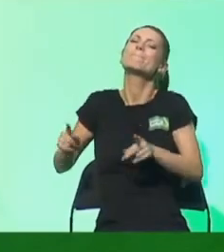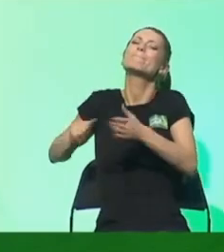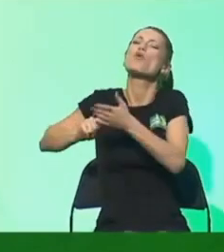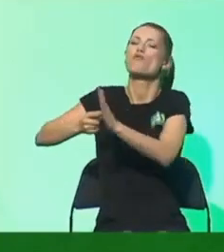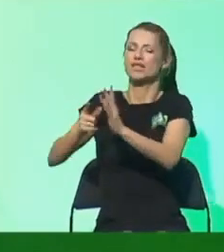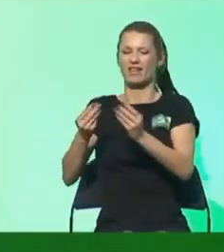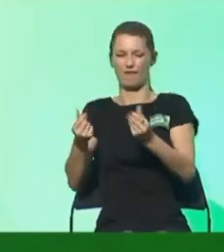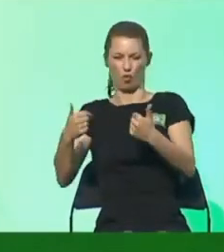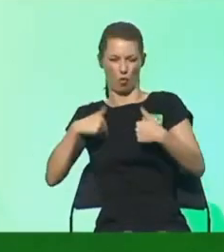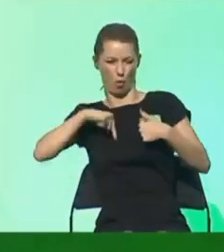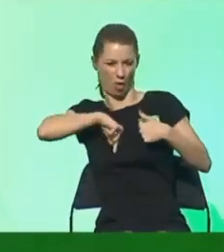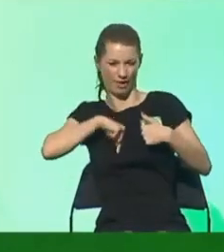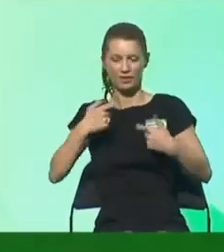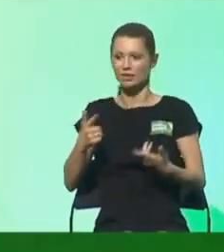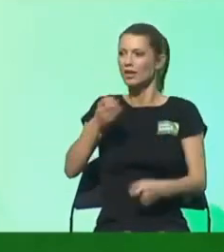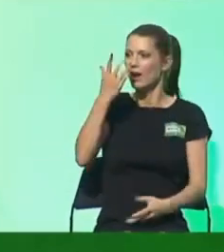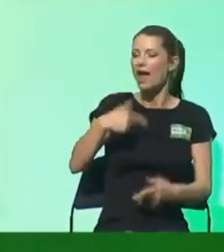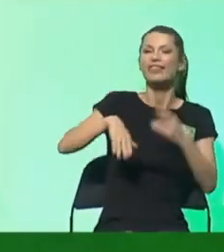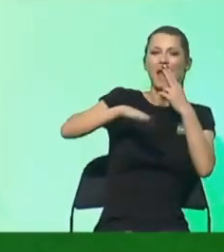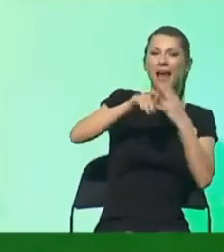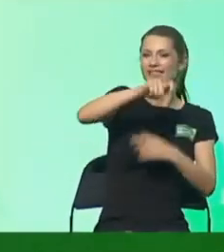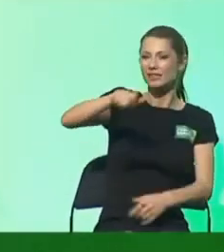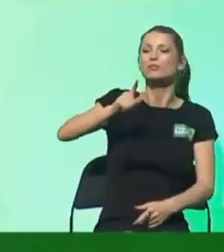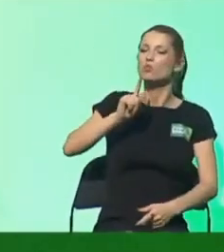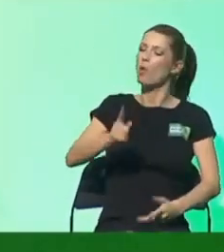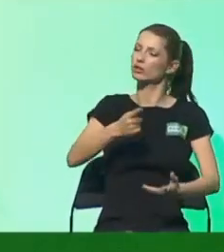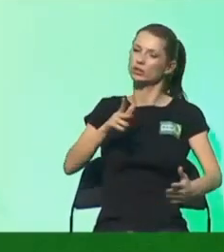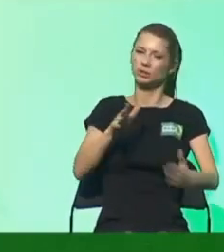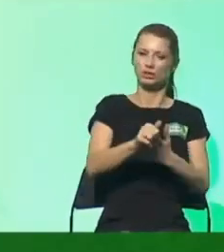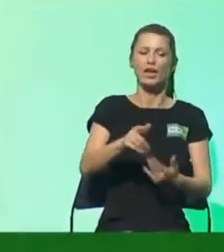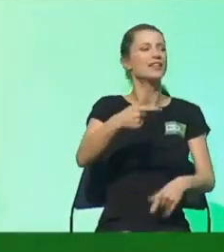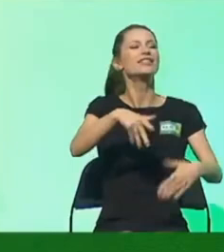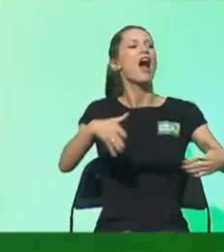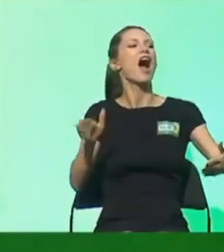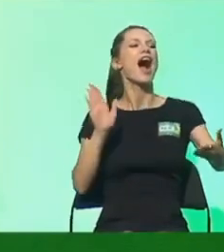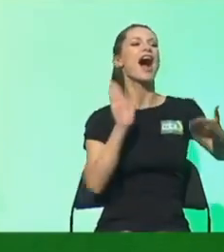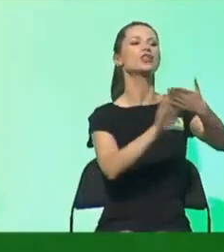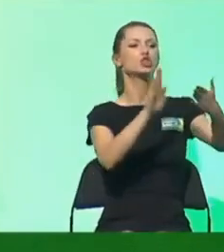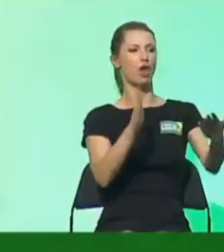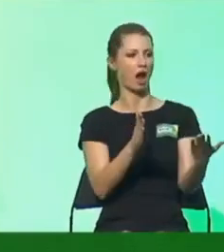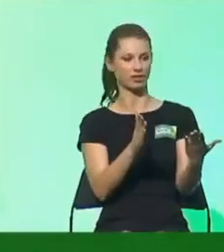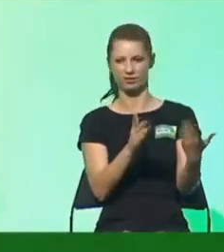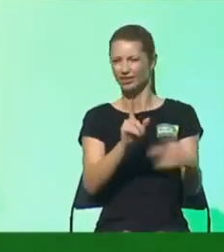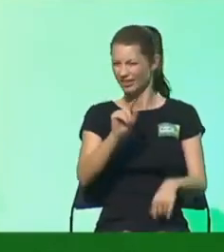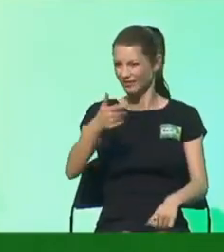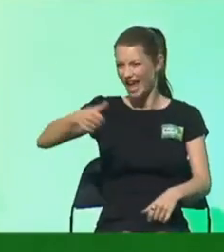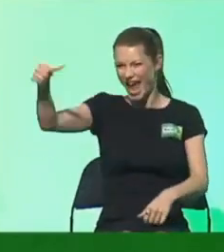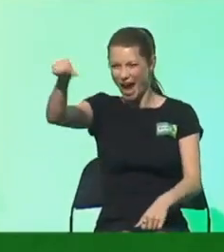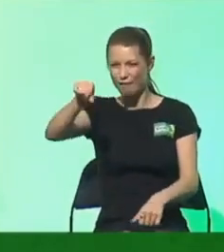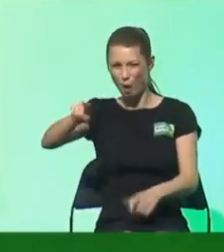Ich habe gesagt, Nazis müssen wir das Handwerk legen. Nicht, Nazis müssen wir einen Handschlag geben, so wie es Thomas Kemmerich in Erfurt getan